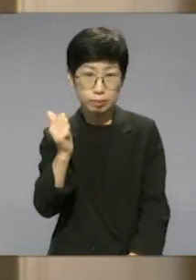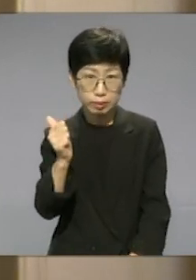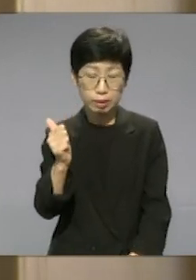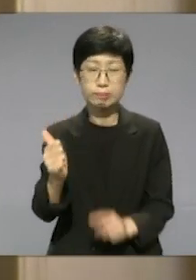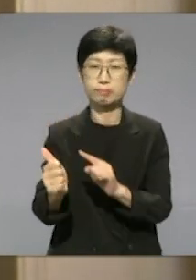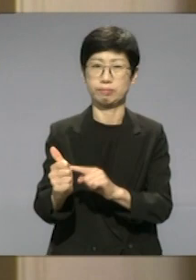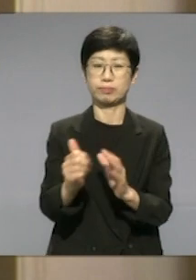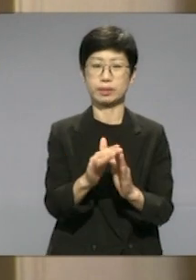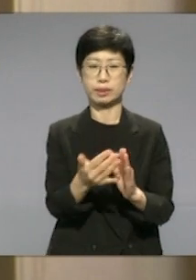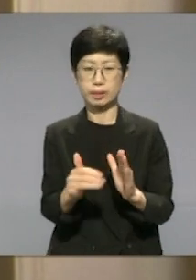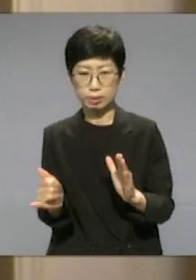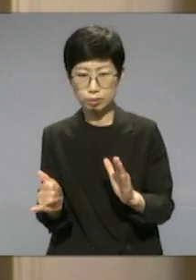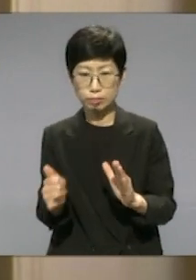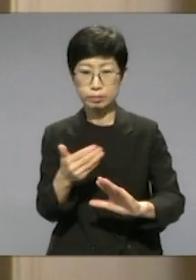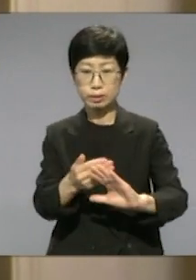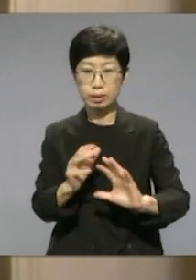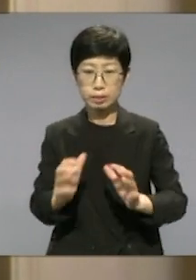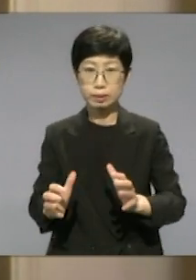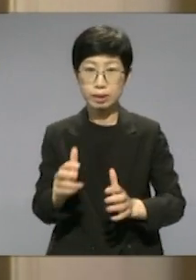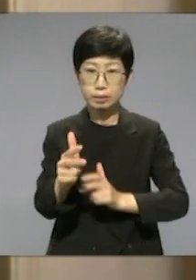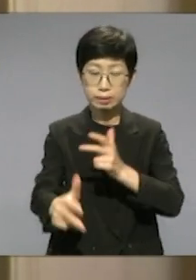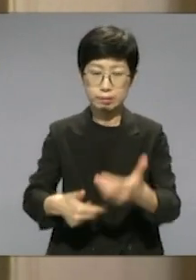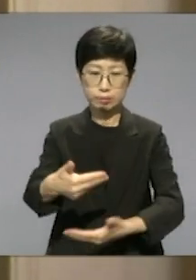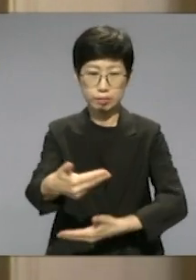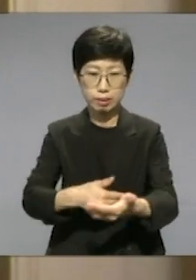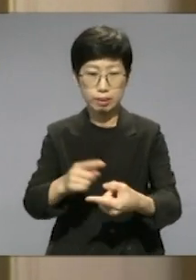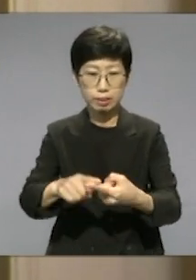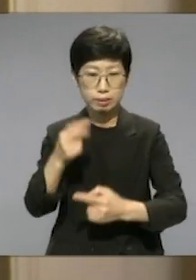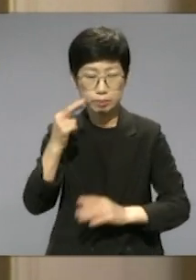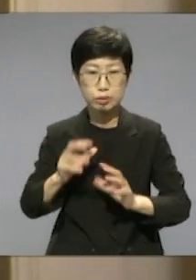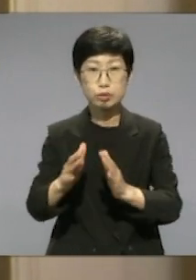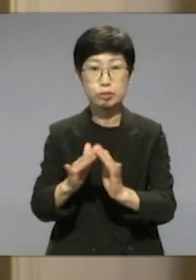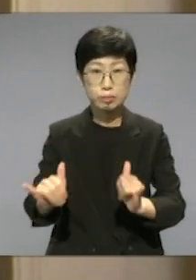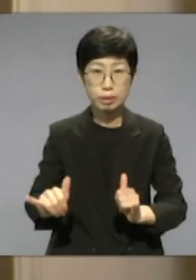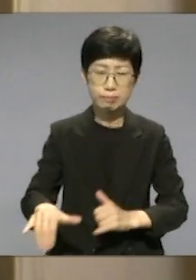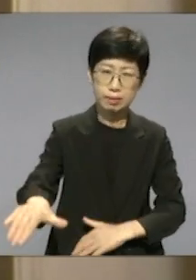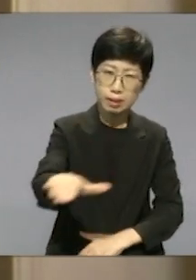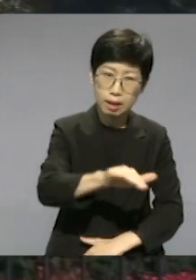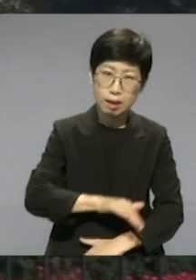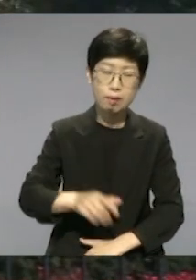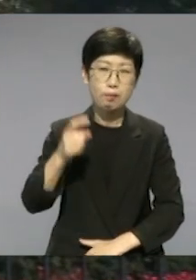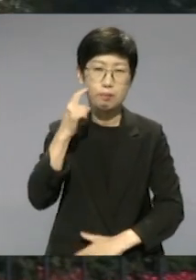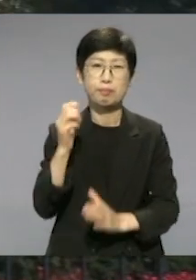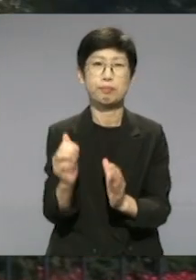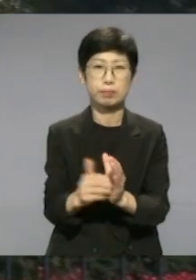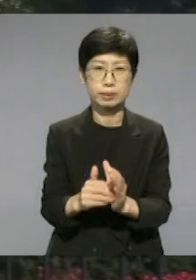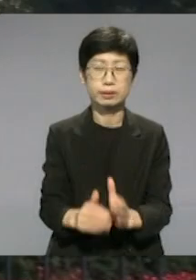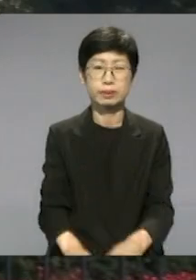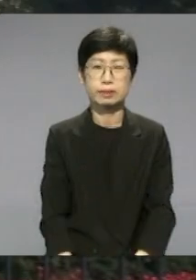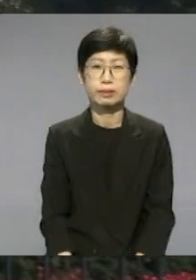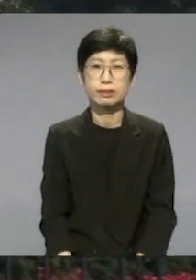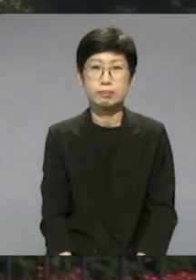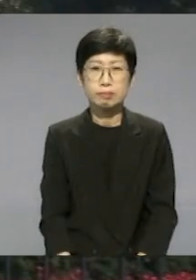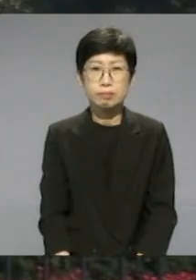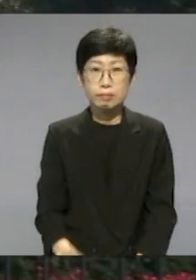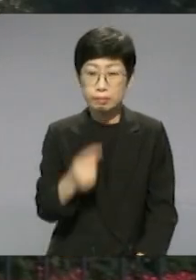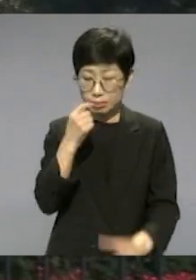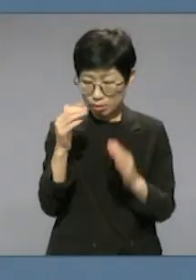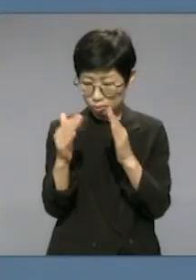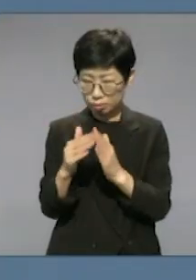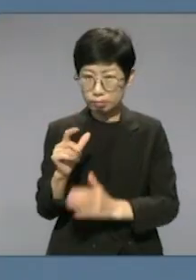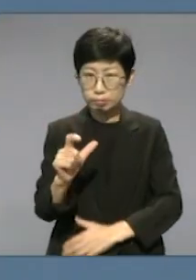American people about his own knowledge of his family's foreign business dealings. 백악관은 강하게